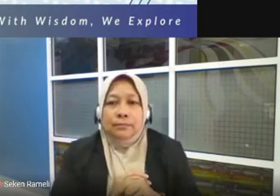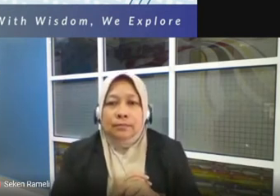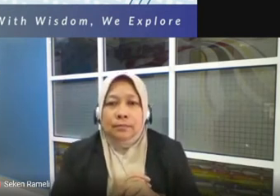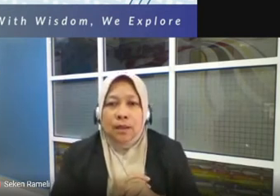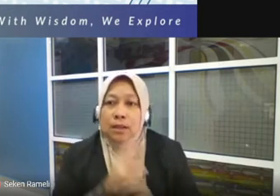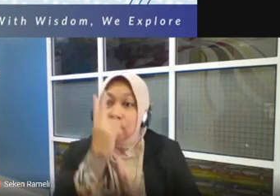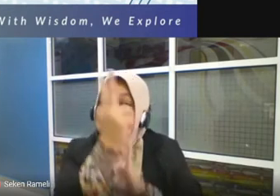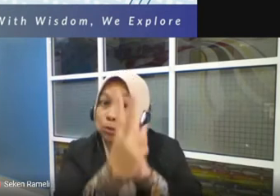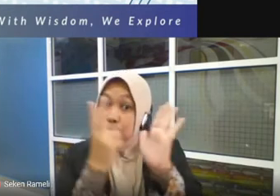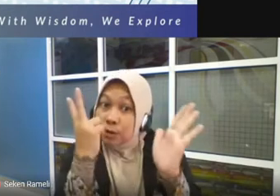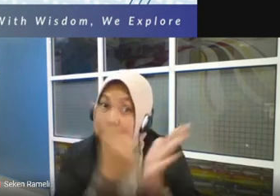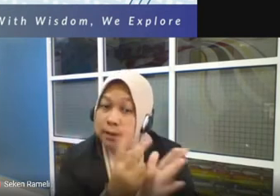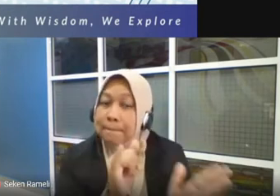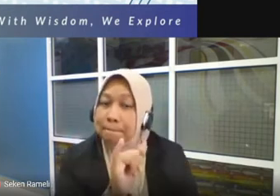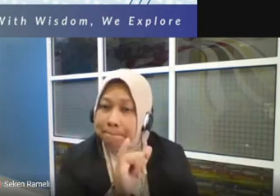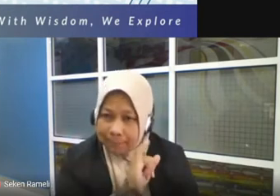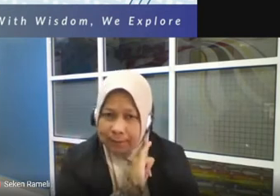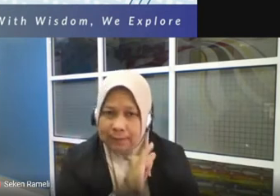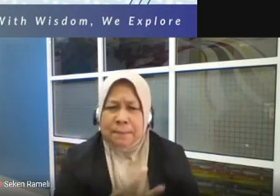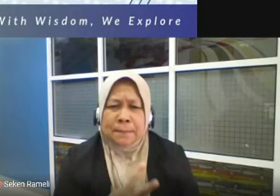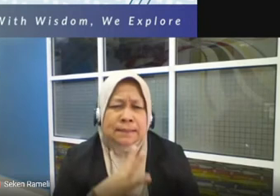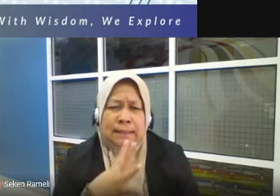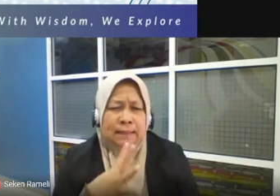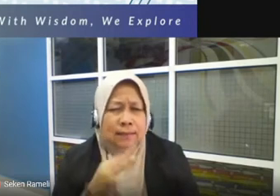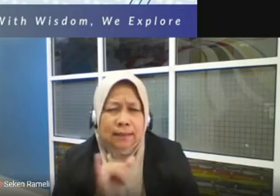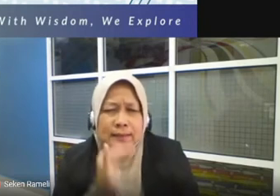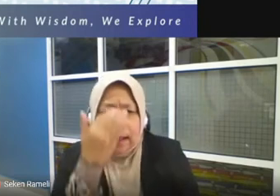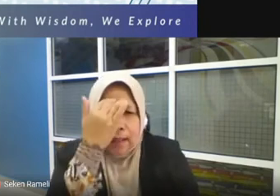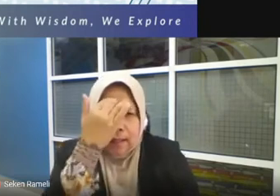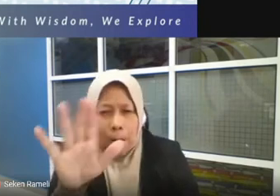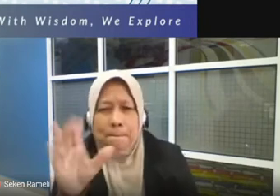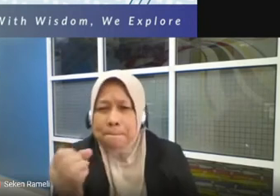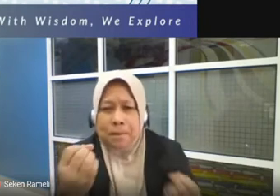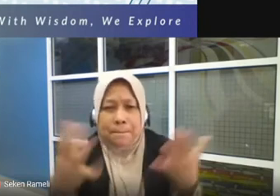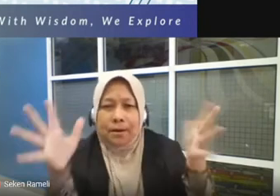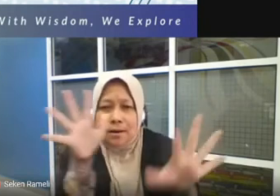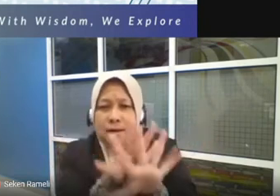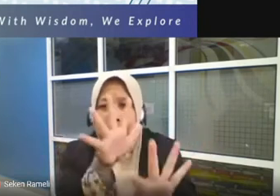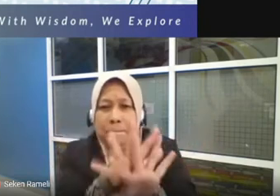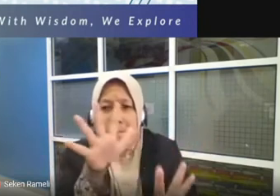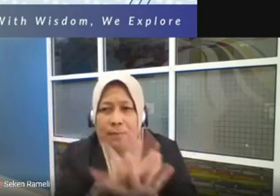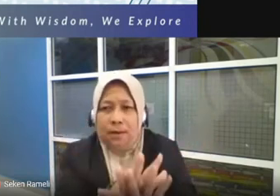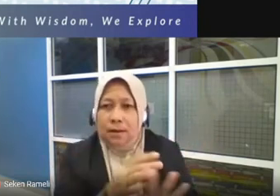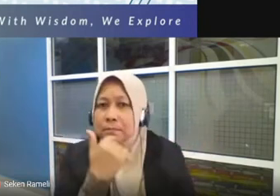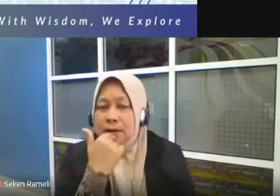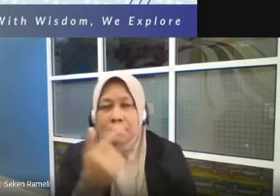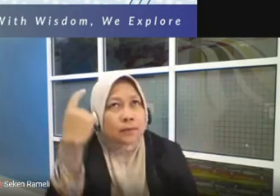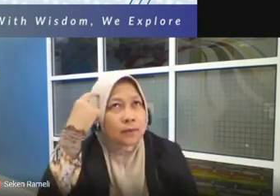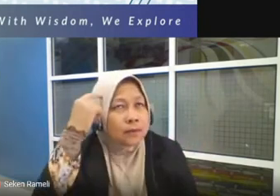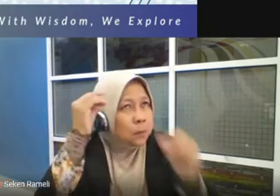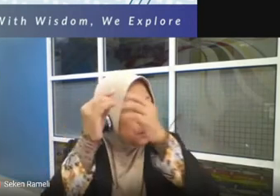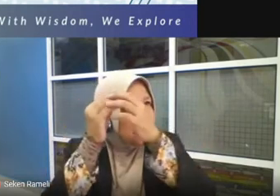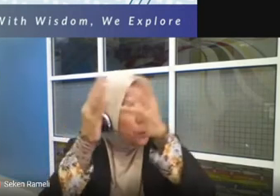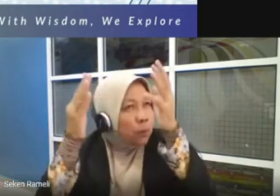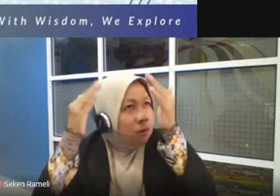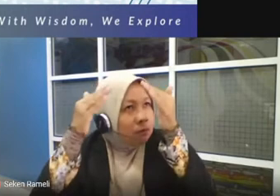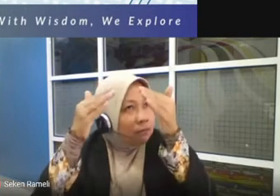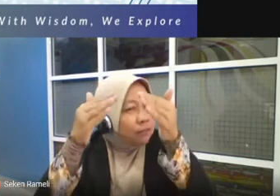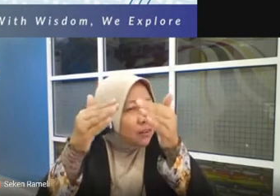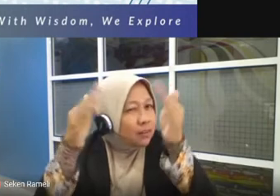2 jam ni saya bercakap, saya tak pasti berapa ramai ataupun berapa lama minda kita akan fokus kepada apa